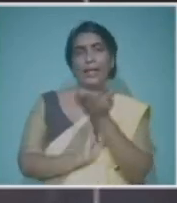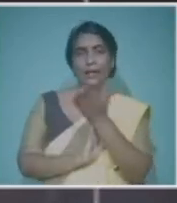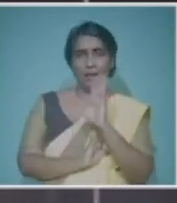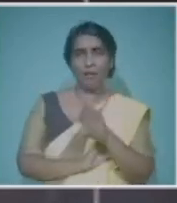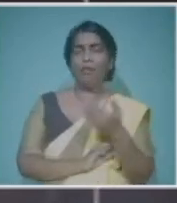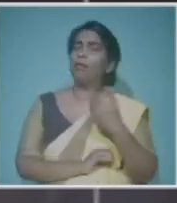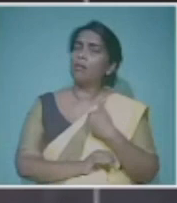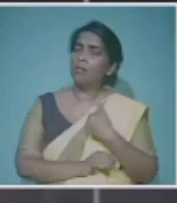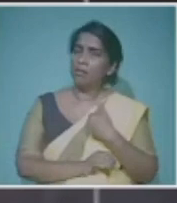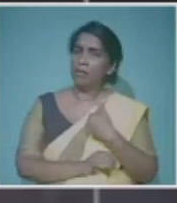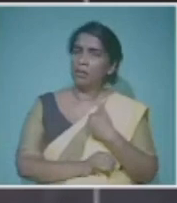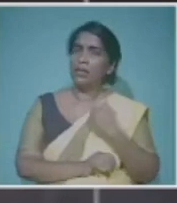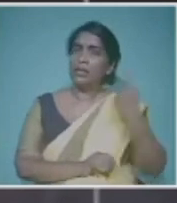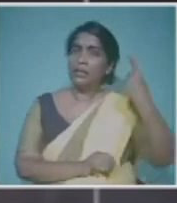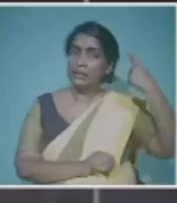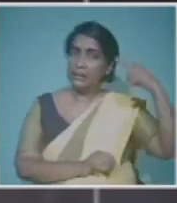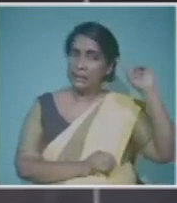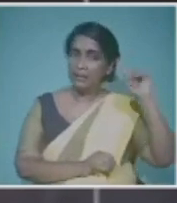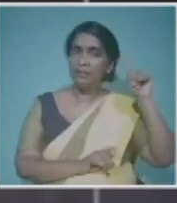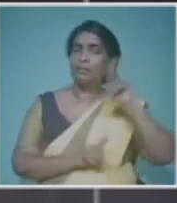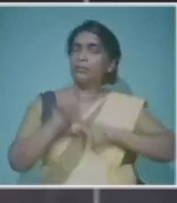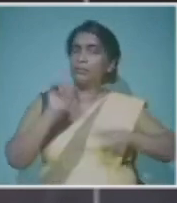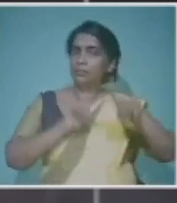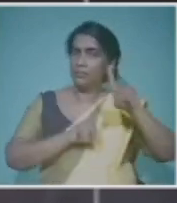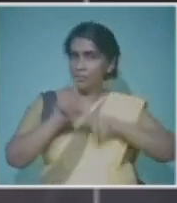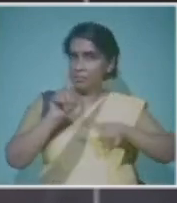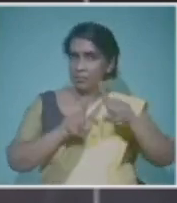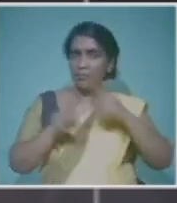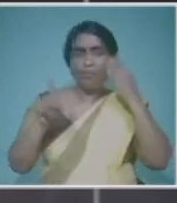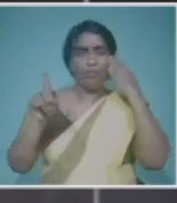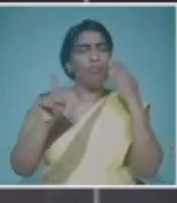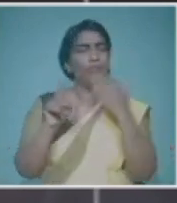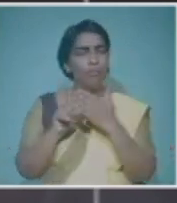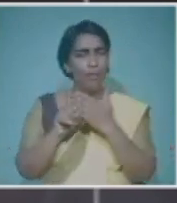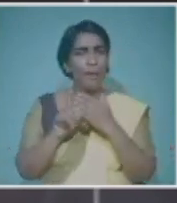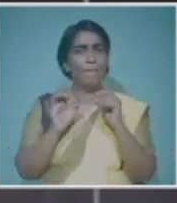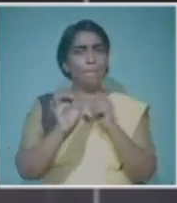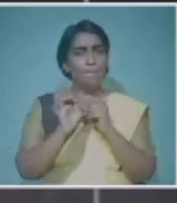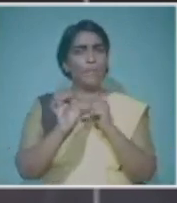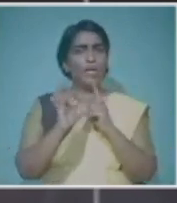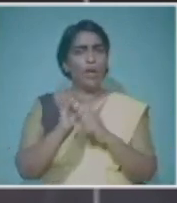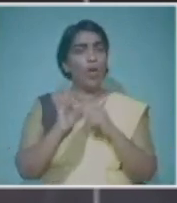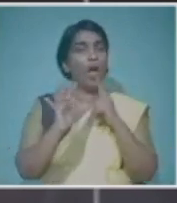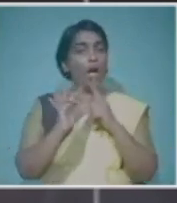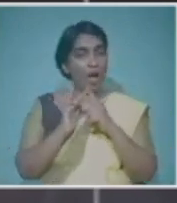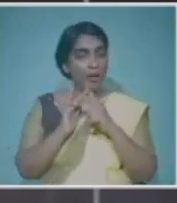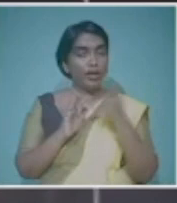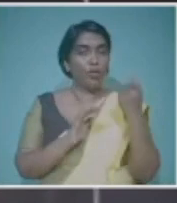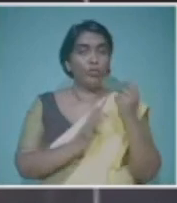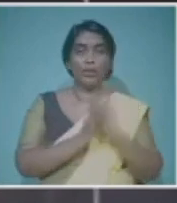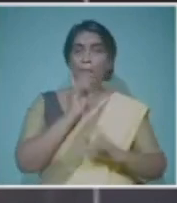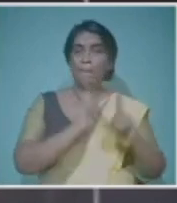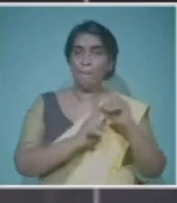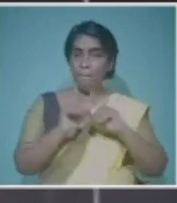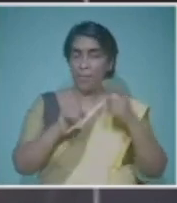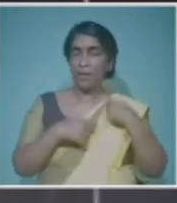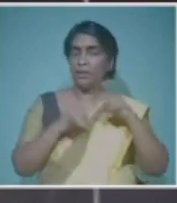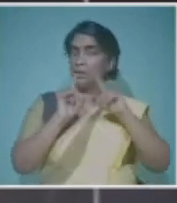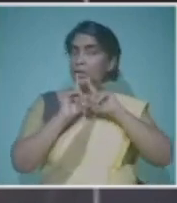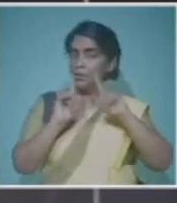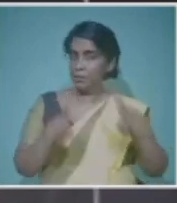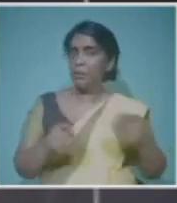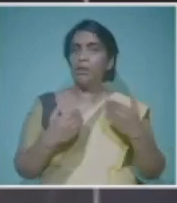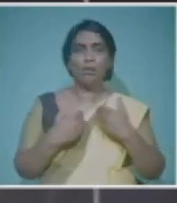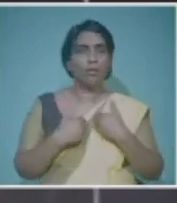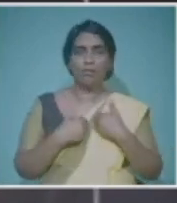එතකොට අපි ඊයේ සාකච්ඡාවට අරගෙන BOI එකත් සහ මුදල් අමාත්‍යාංශයට කිව්වේ